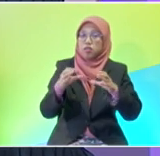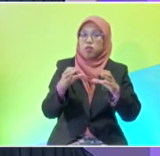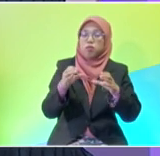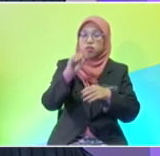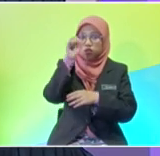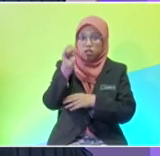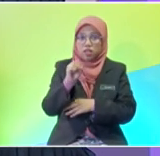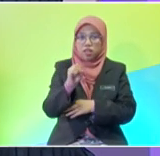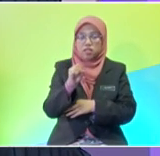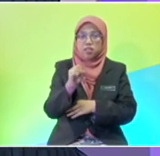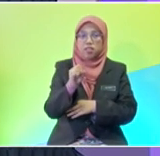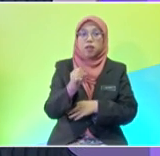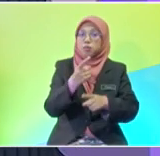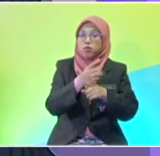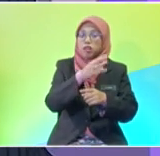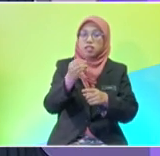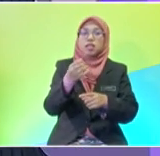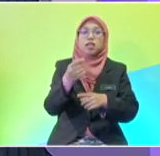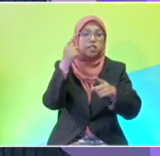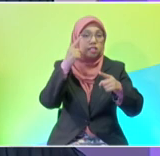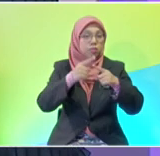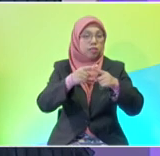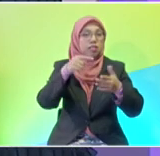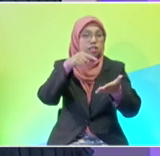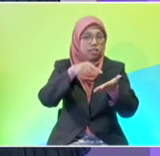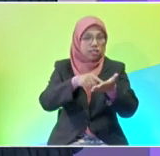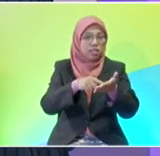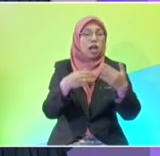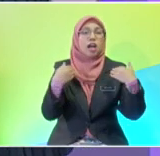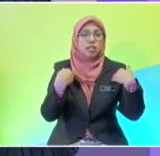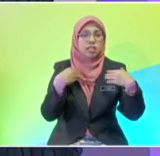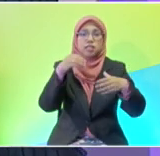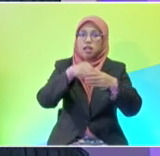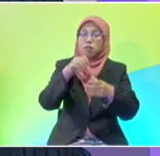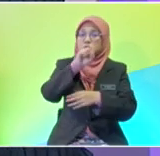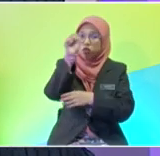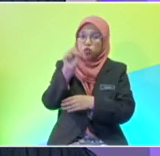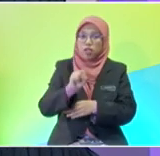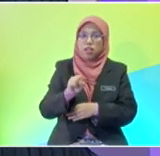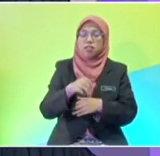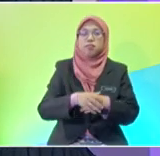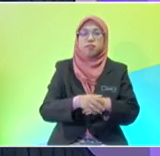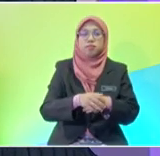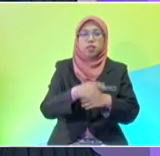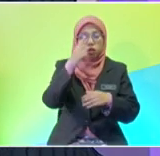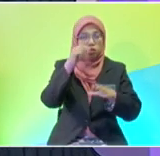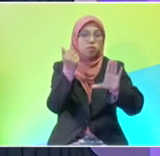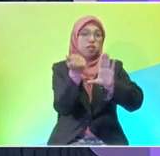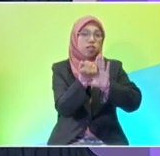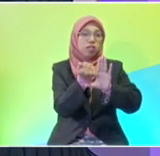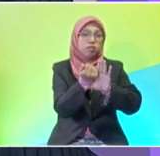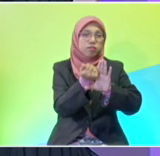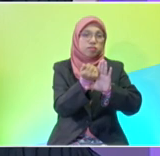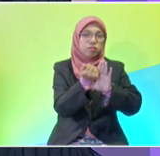dimasukkan bersama-sama dengan soal lain penyakit keuangan milik ikan tunggal perekonomian berikut